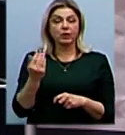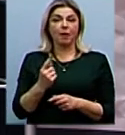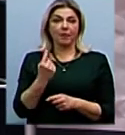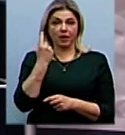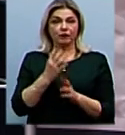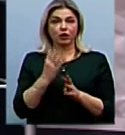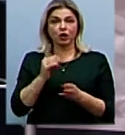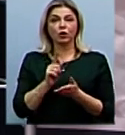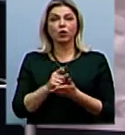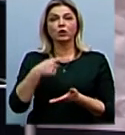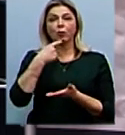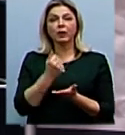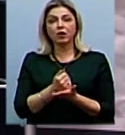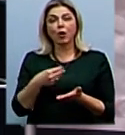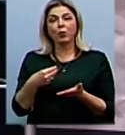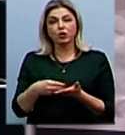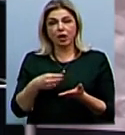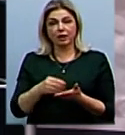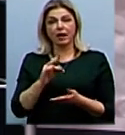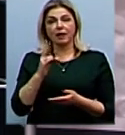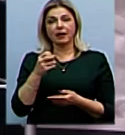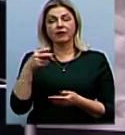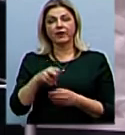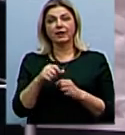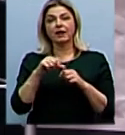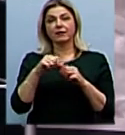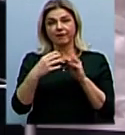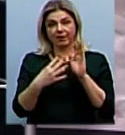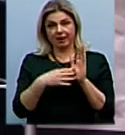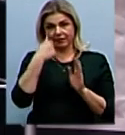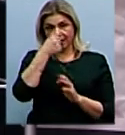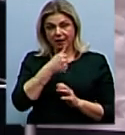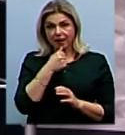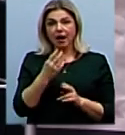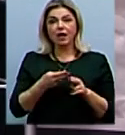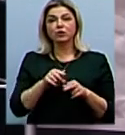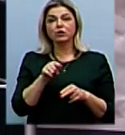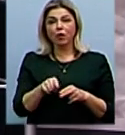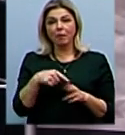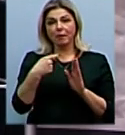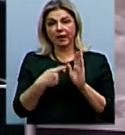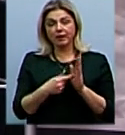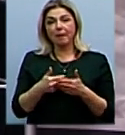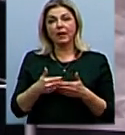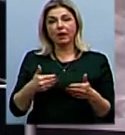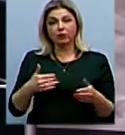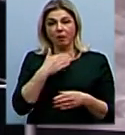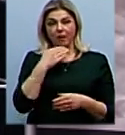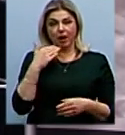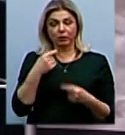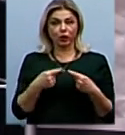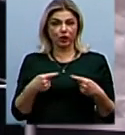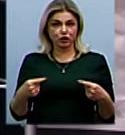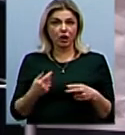б прийняти бюджет Миколаєва на 2019 рік. Але цьому питанню передує багато інших,